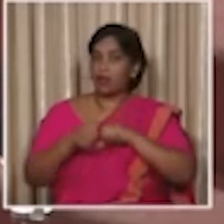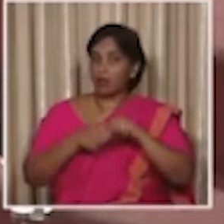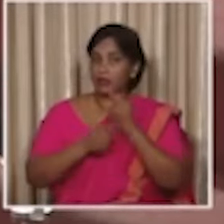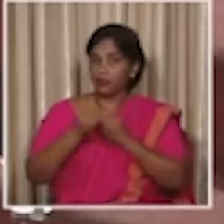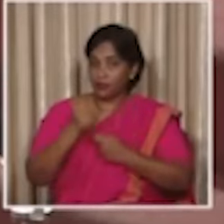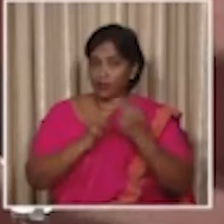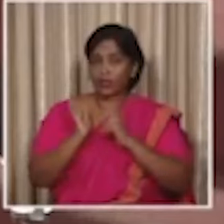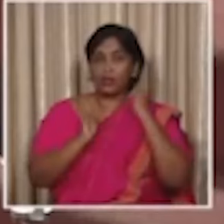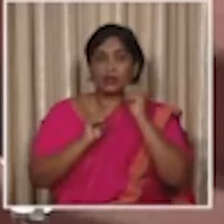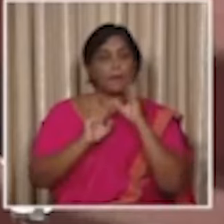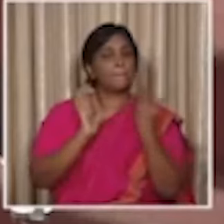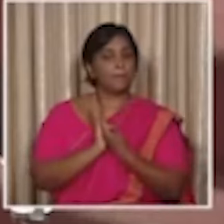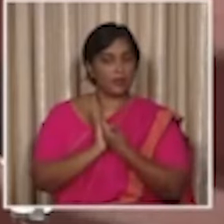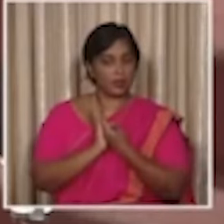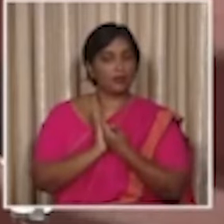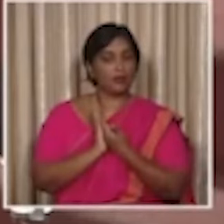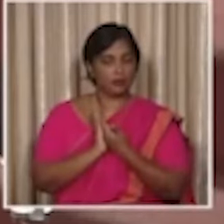विकुना जाति प्रतिपत्ति